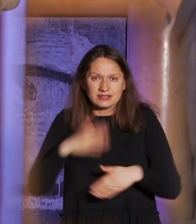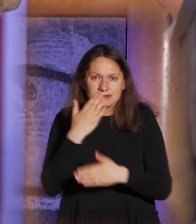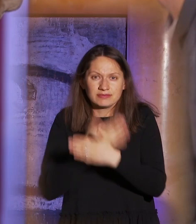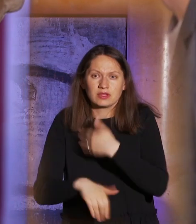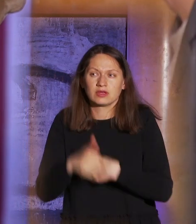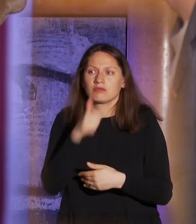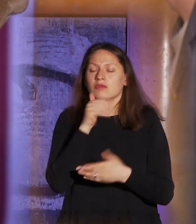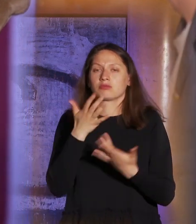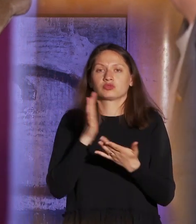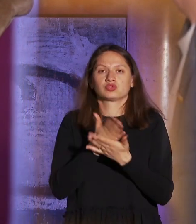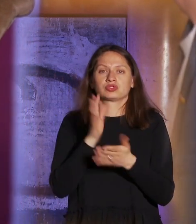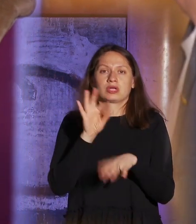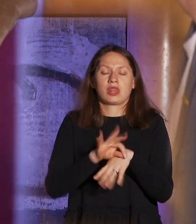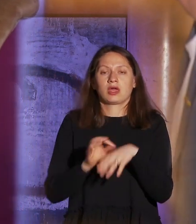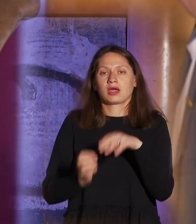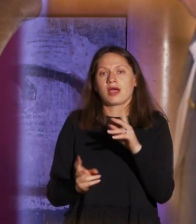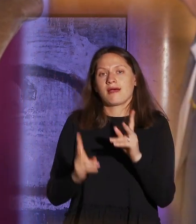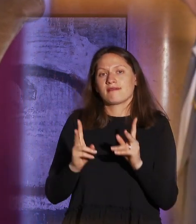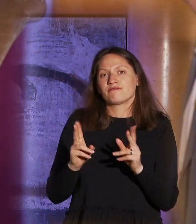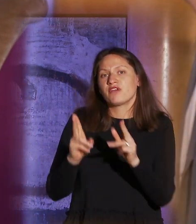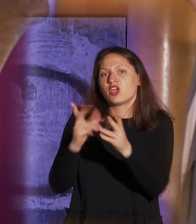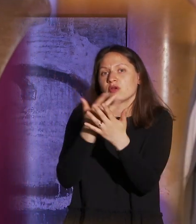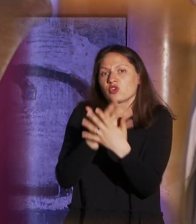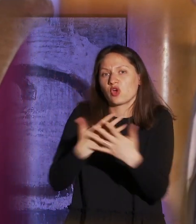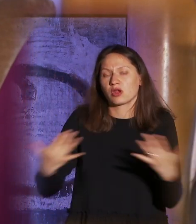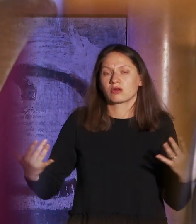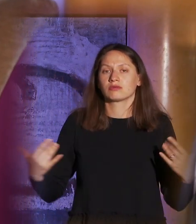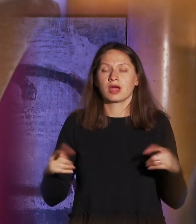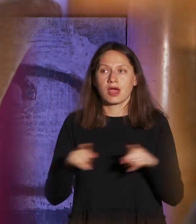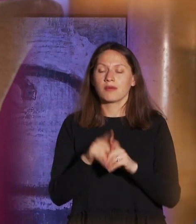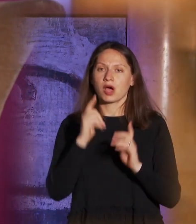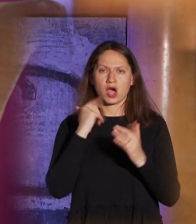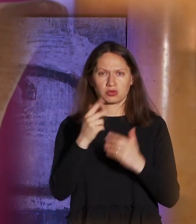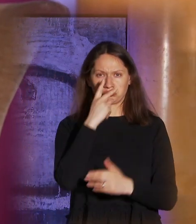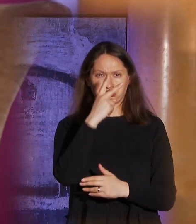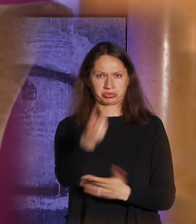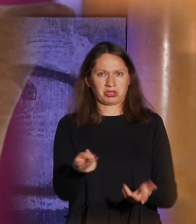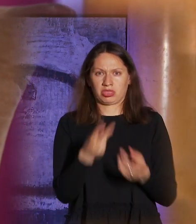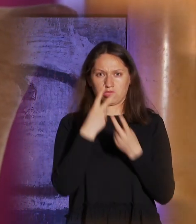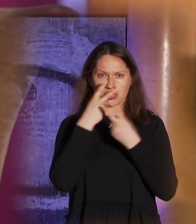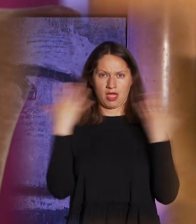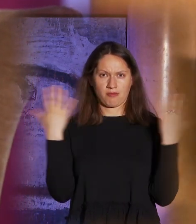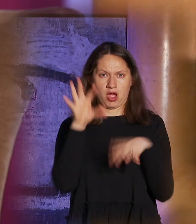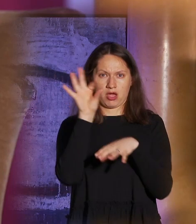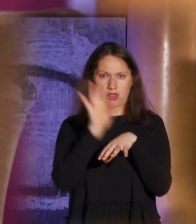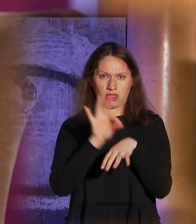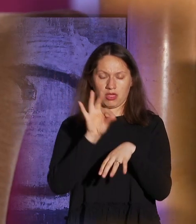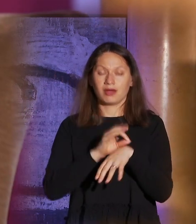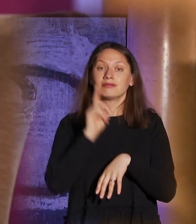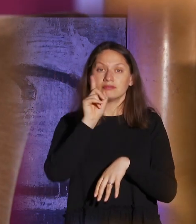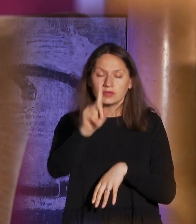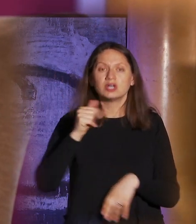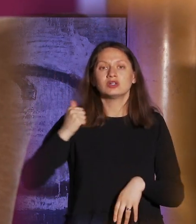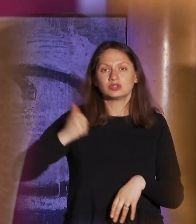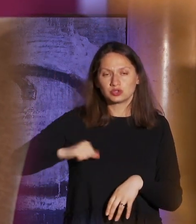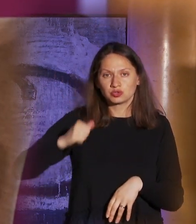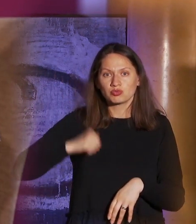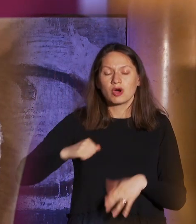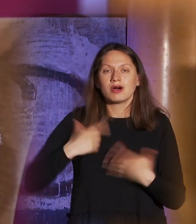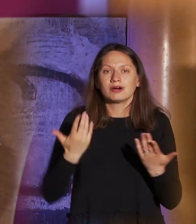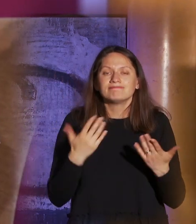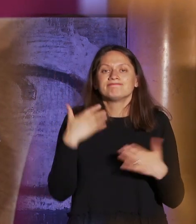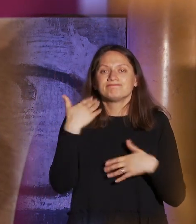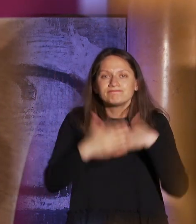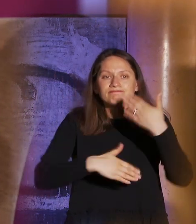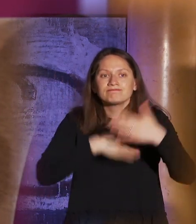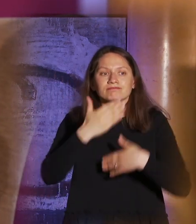vėžys ar ten dar kažkas, ne, tai irgi tos nematomos negalios, kurios žmogus gyvenimo eigoje, jis iškrenta iš